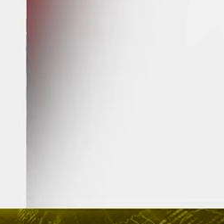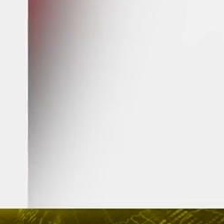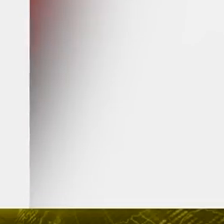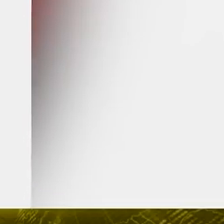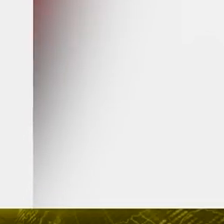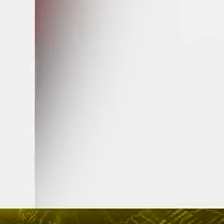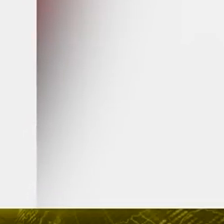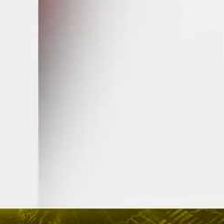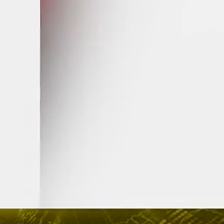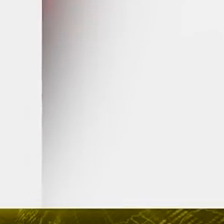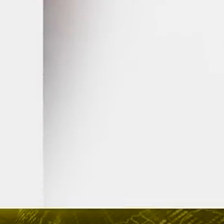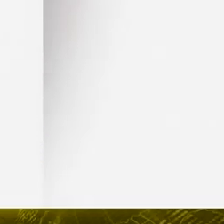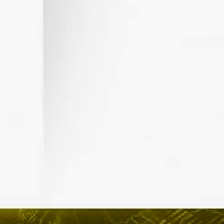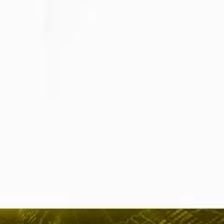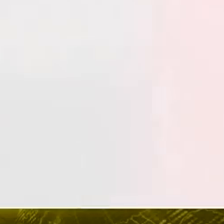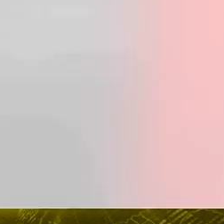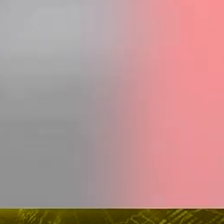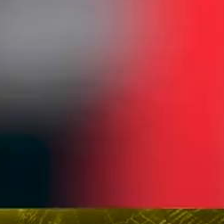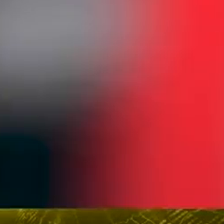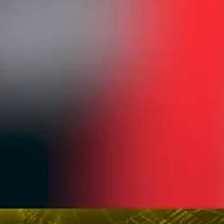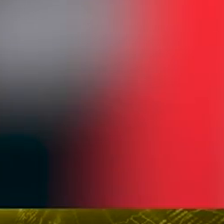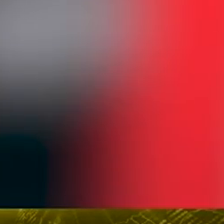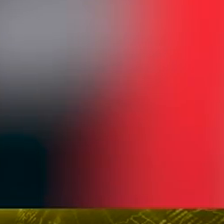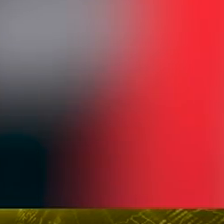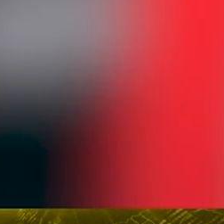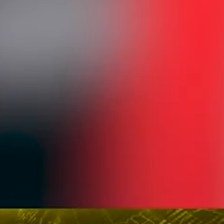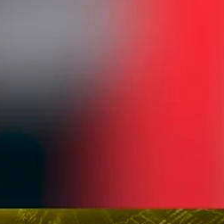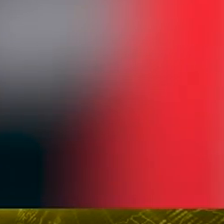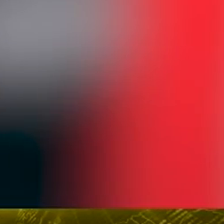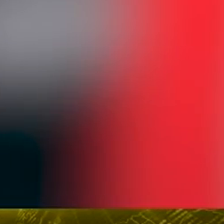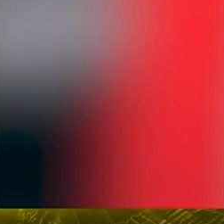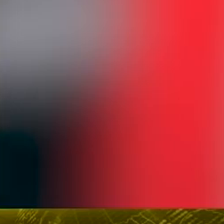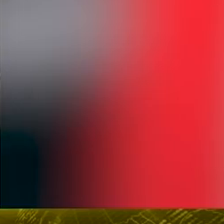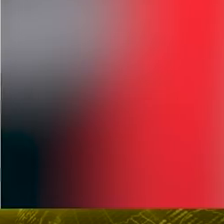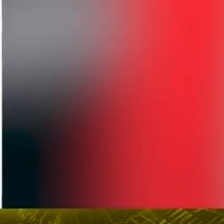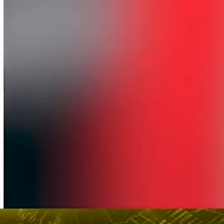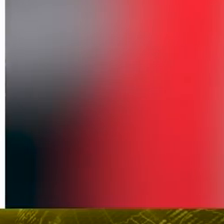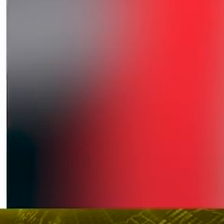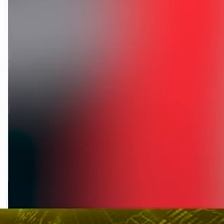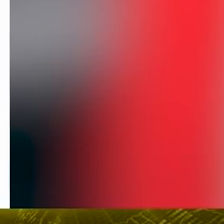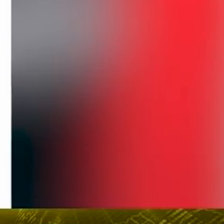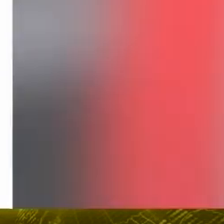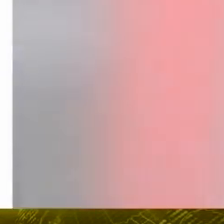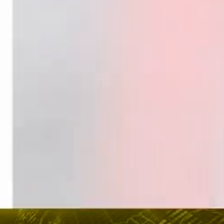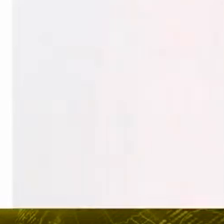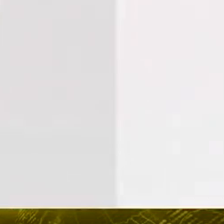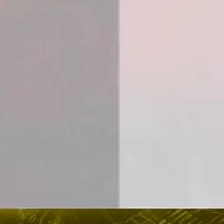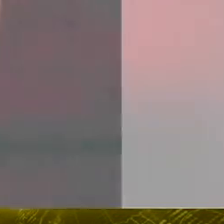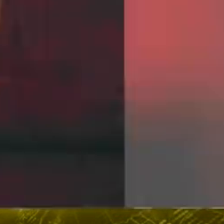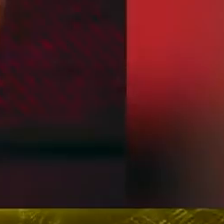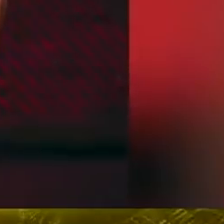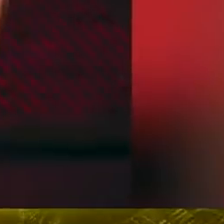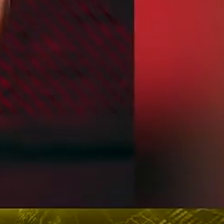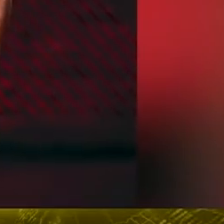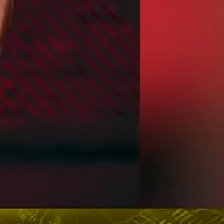سمن تاليم سلزي نايز تكال ماليلي أرما أب قان تابر ماوز كل سلزي بولو وتم قدم حزوون نام فالت تتبهالو تلتفهم كاب